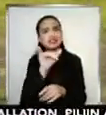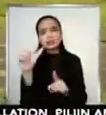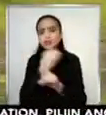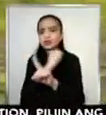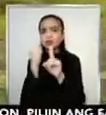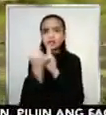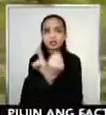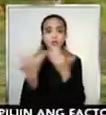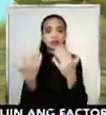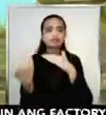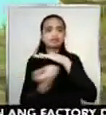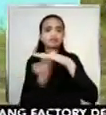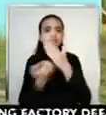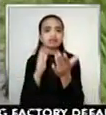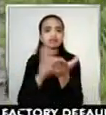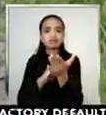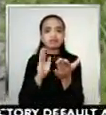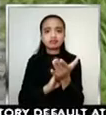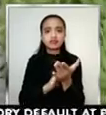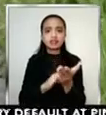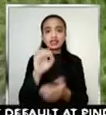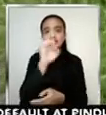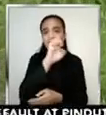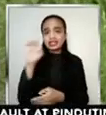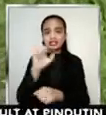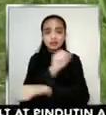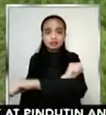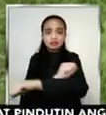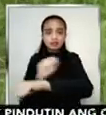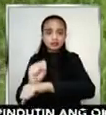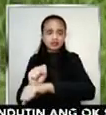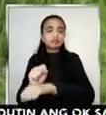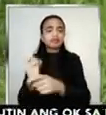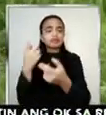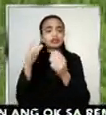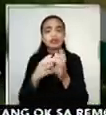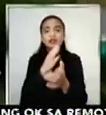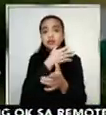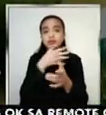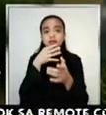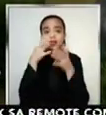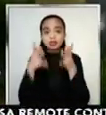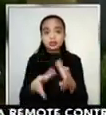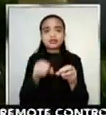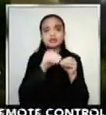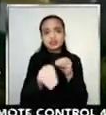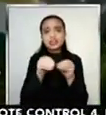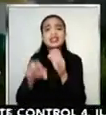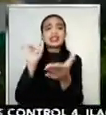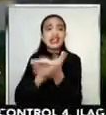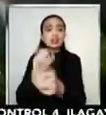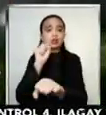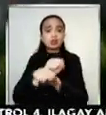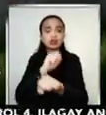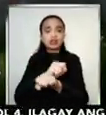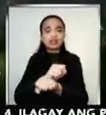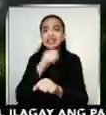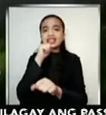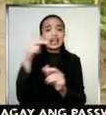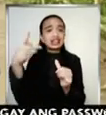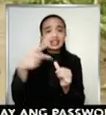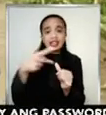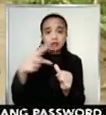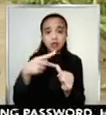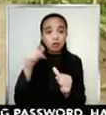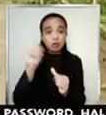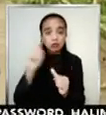Obong Elementary School sa Canavid Eastern Samar. Sa pagsasaka lang nabubuhay ang mga residente roon, kaya hindi raw nila prioridad ang